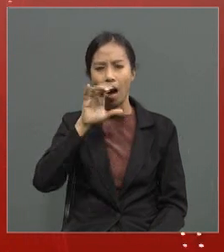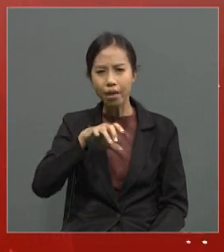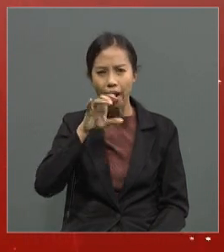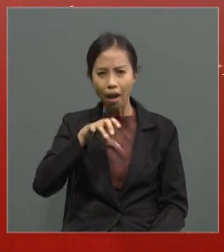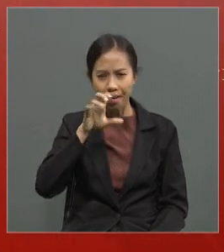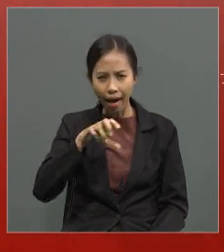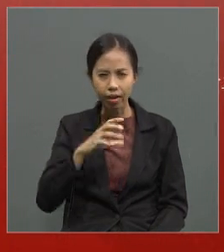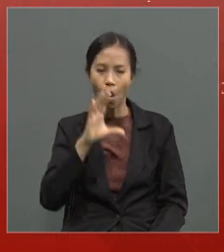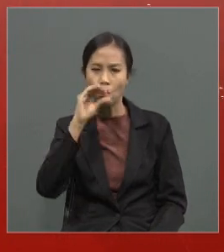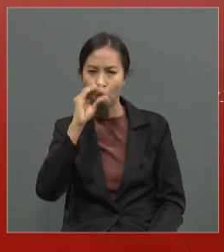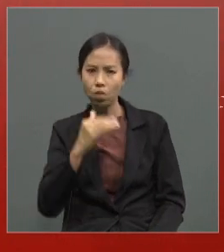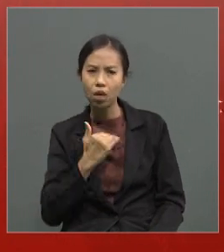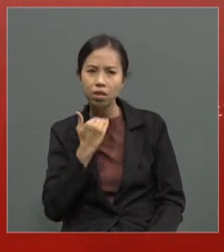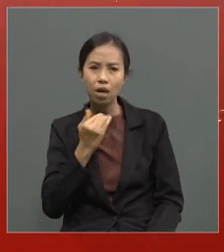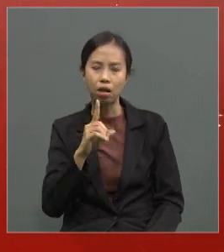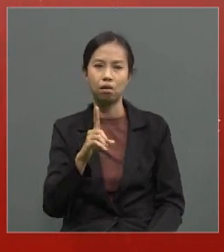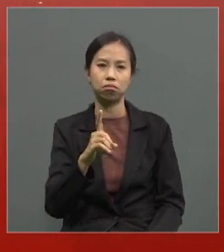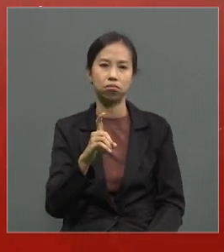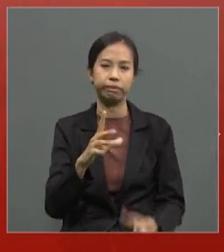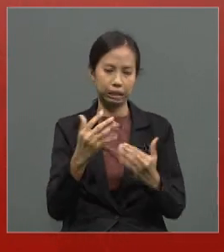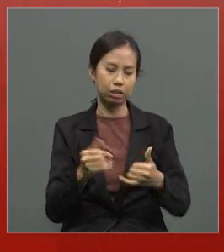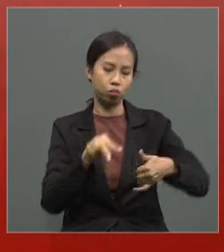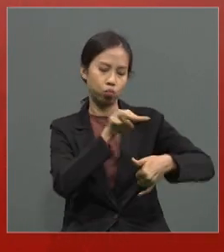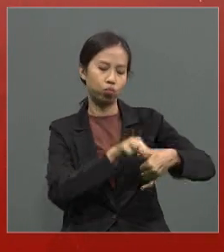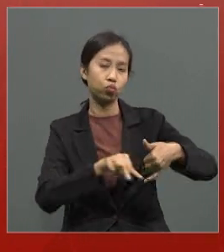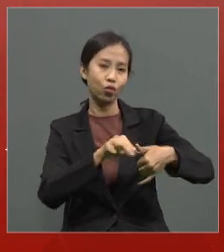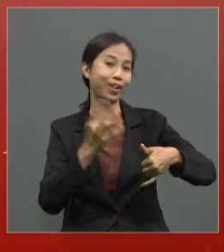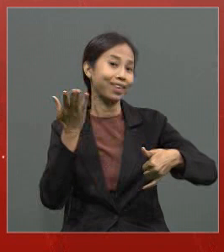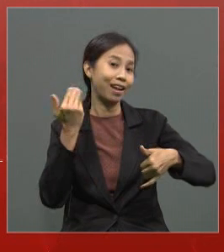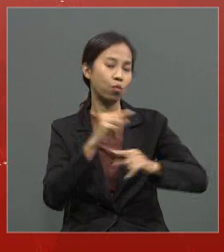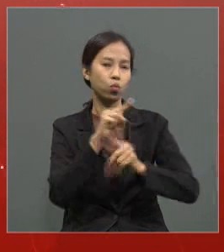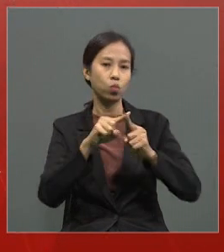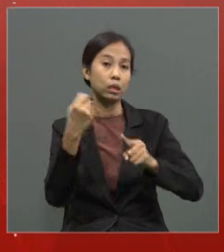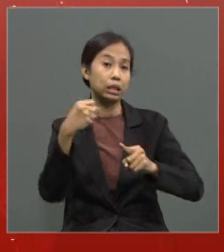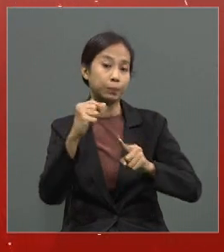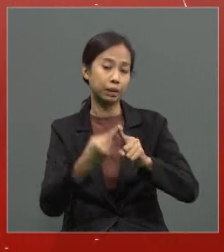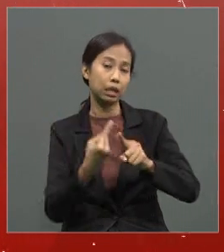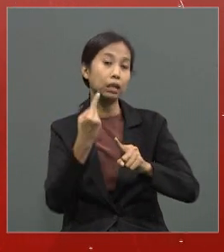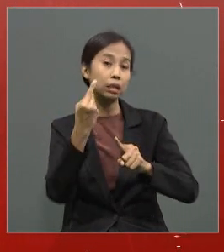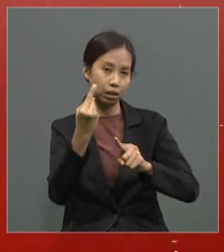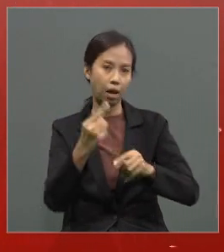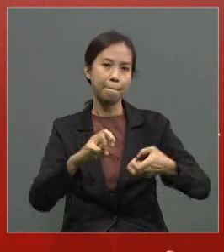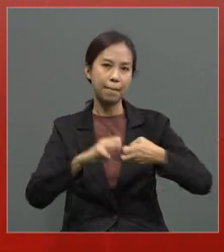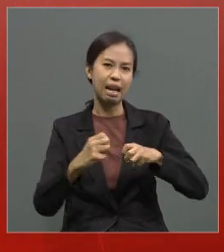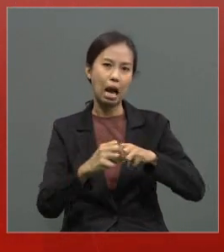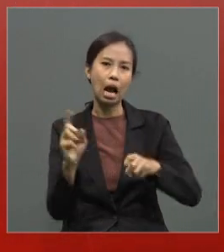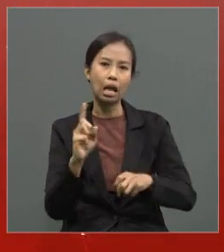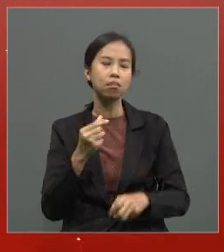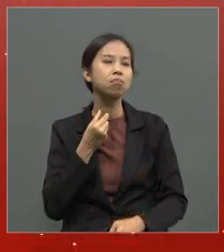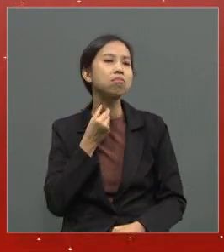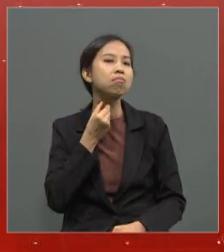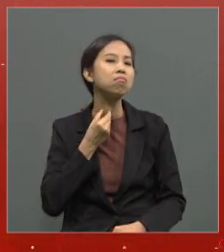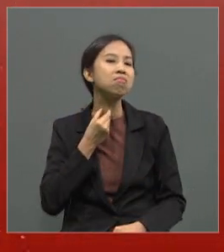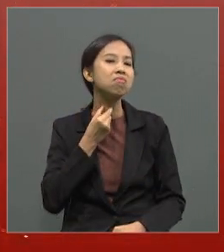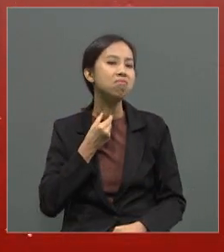หายค่ะทำให้ตัวเองเนี่ยไปตรวจร่างกายเมื่อวันที่ 10มกราคมที่ผ่านมาแล้วก็ไปพบว่ากล่องเสียงเนี่ยอักเสบเฉียบ